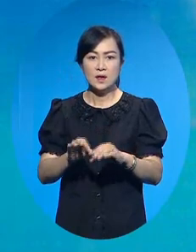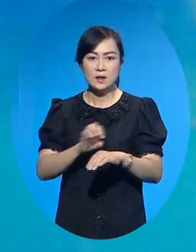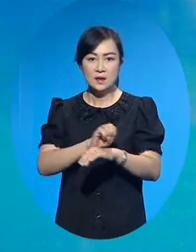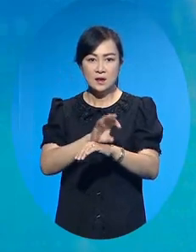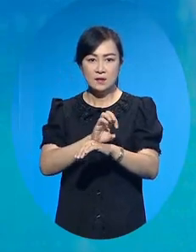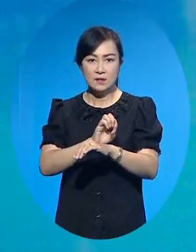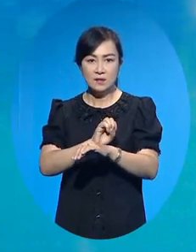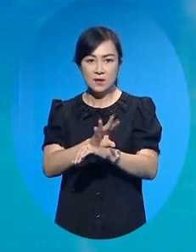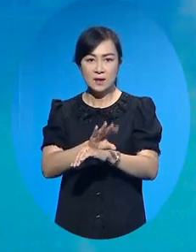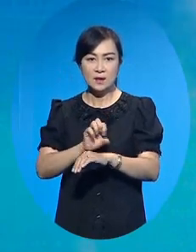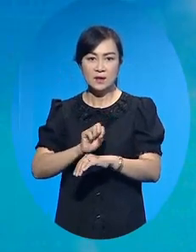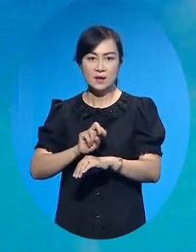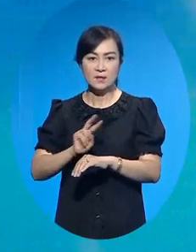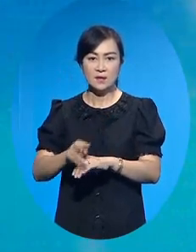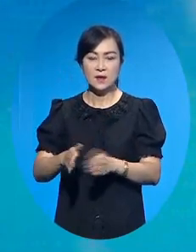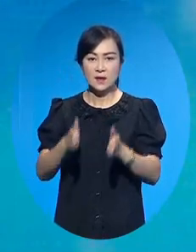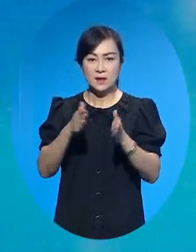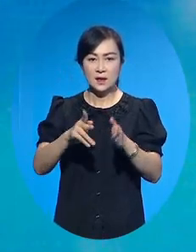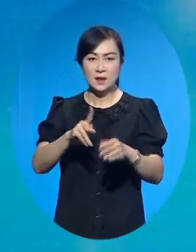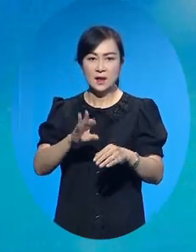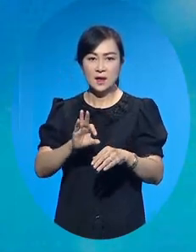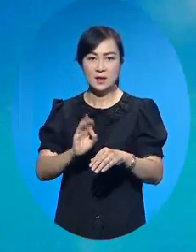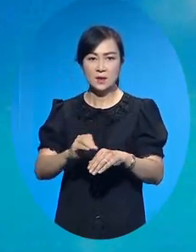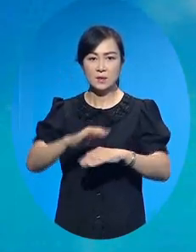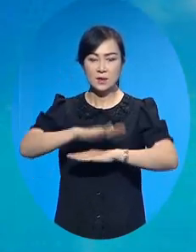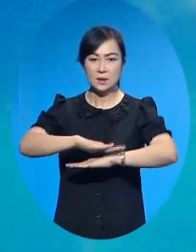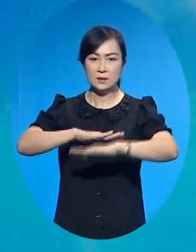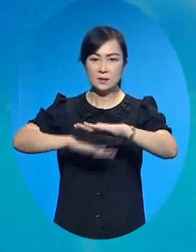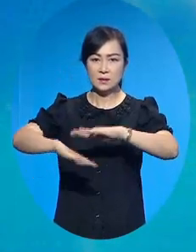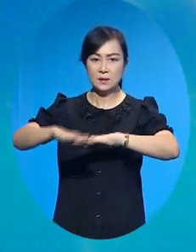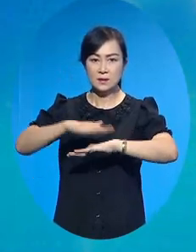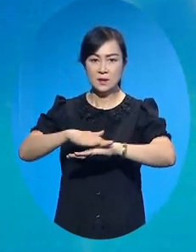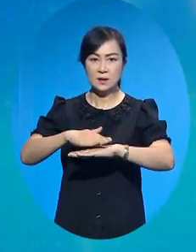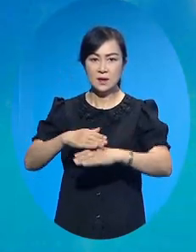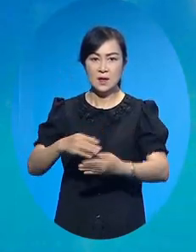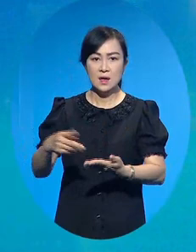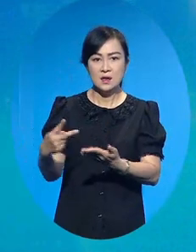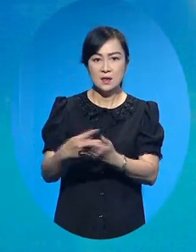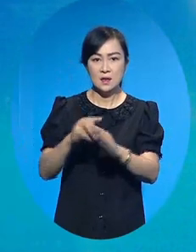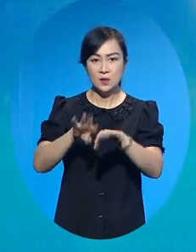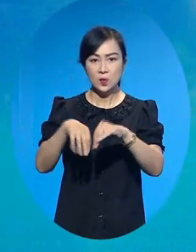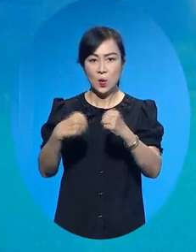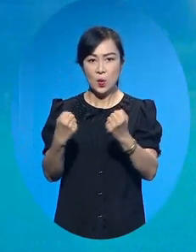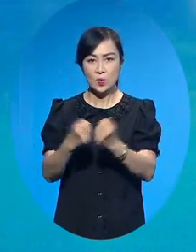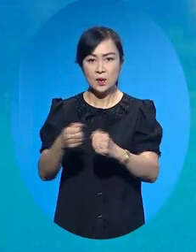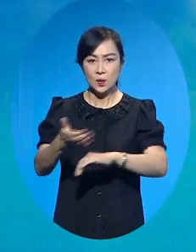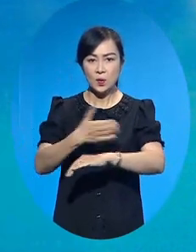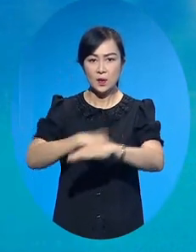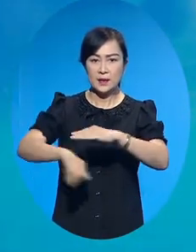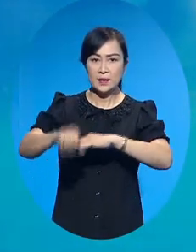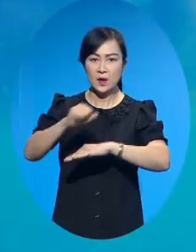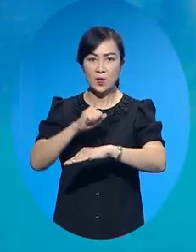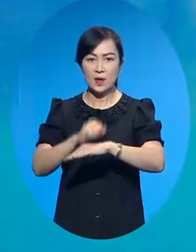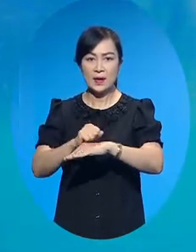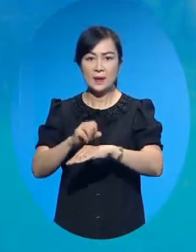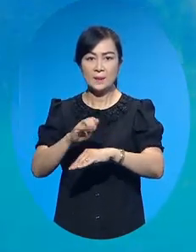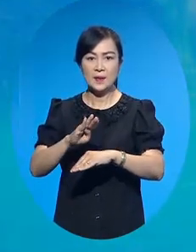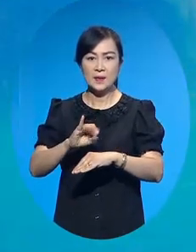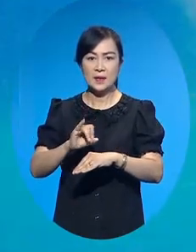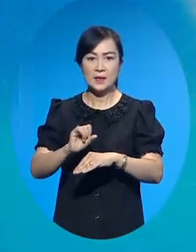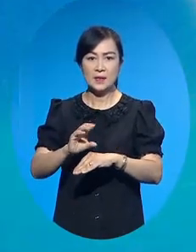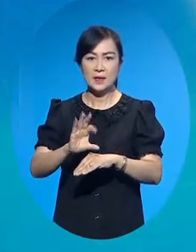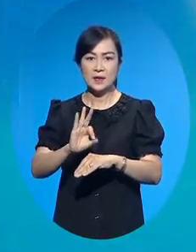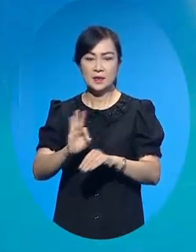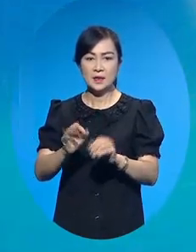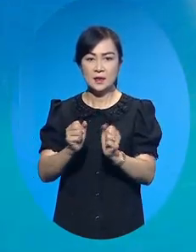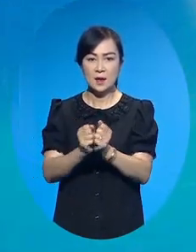vấn, nhà thầu và sinh viên chuyên ngành kiến trúc nội thất và xây dựng. Đây là một chuỗi sự kiện được tổ chức tại các nước châu Á bởi BCI Central,